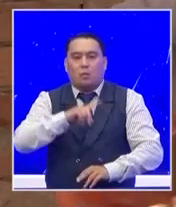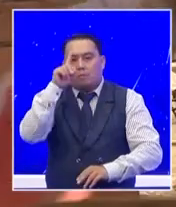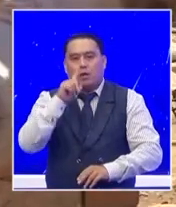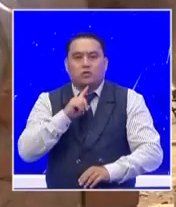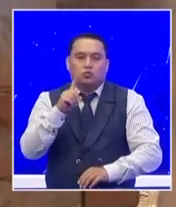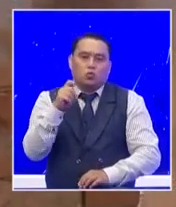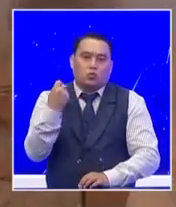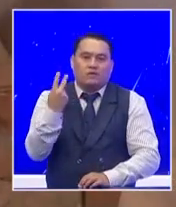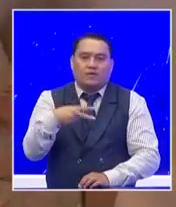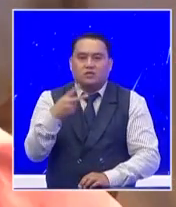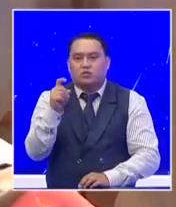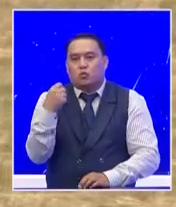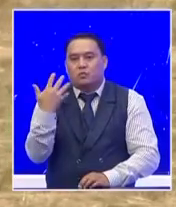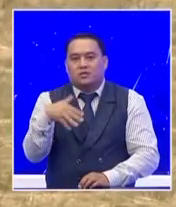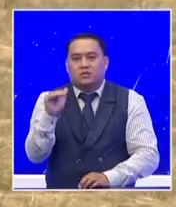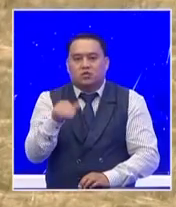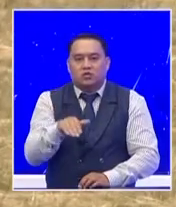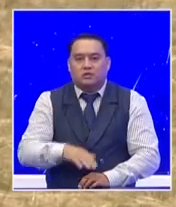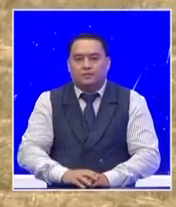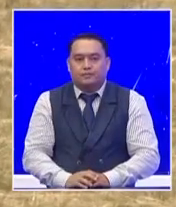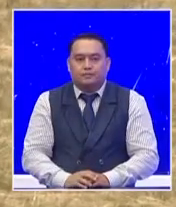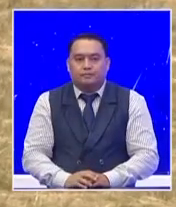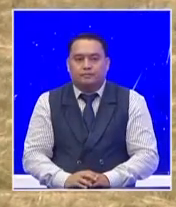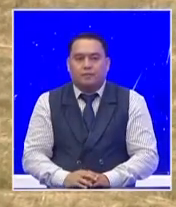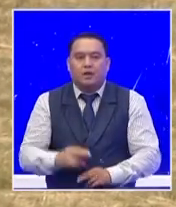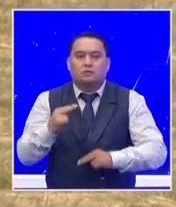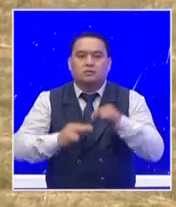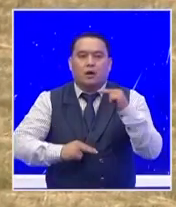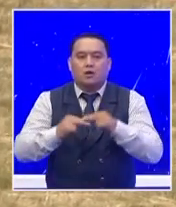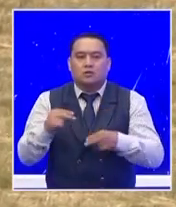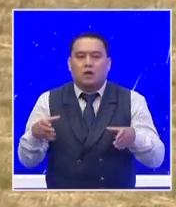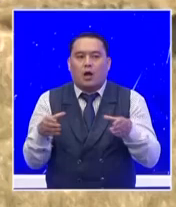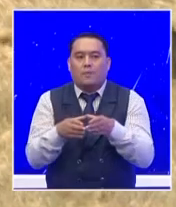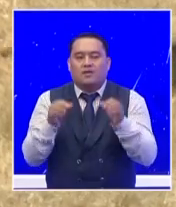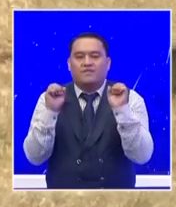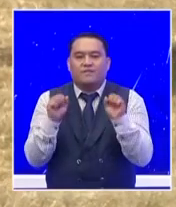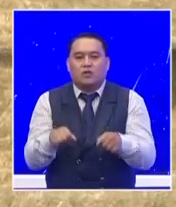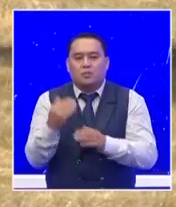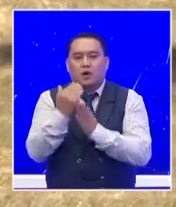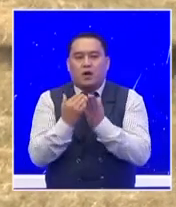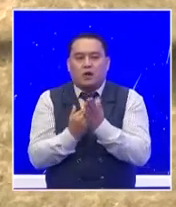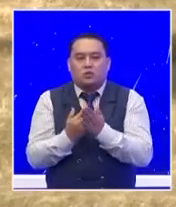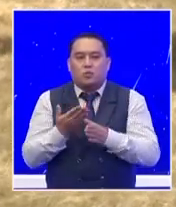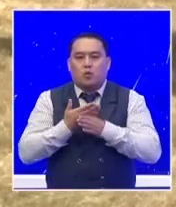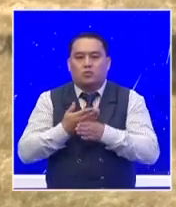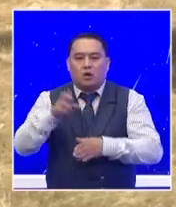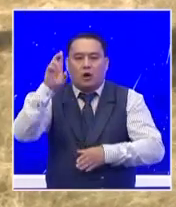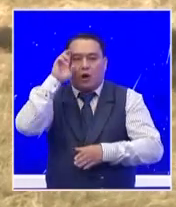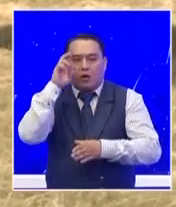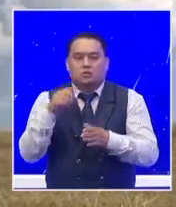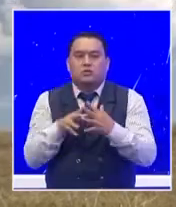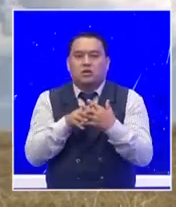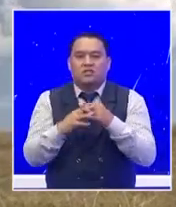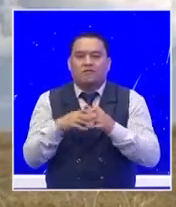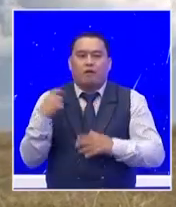получается 120-150 тысяч тенге. Не только строительные компании воспользовались возможностями программы «Помощь государству», получили и